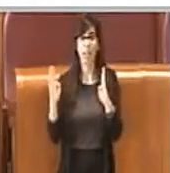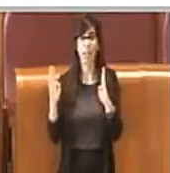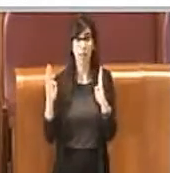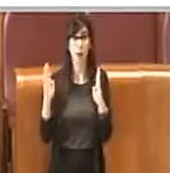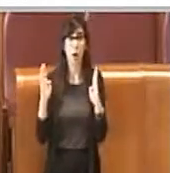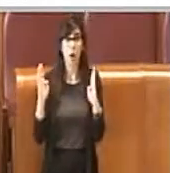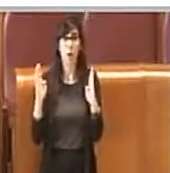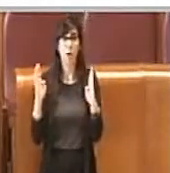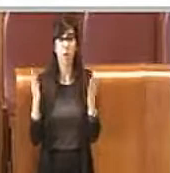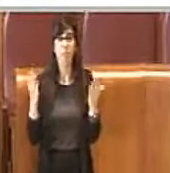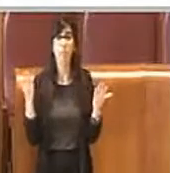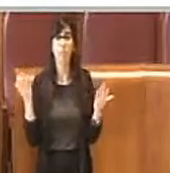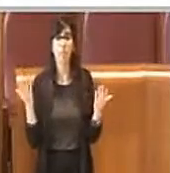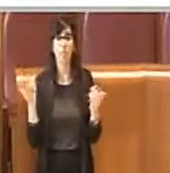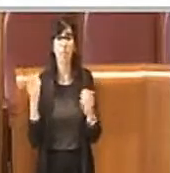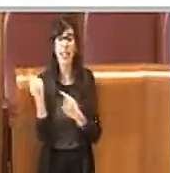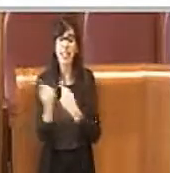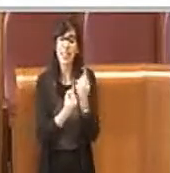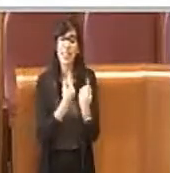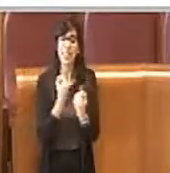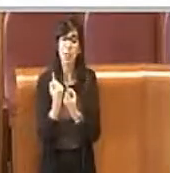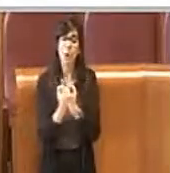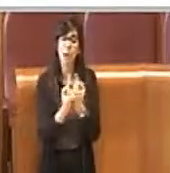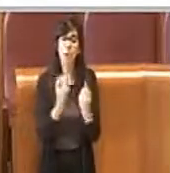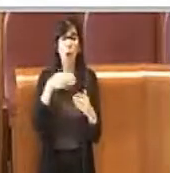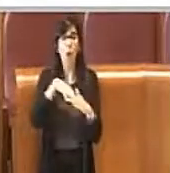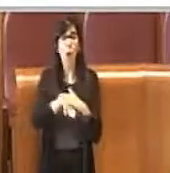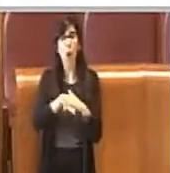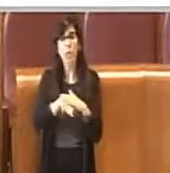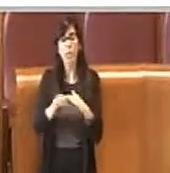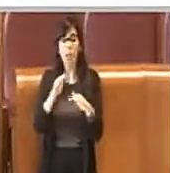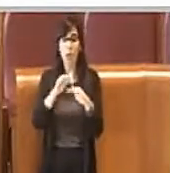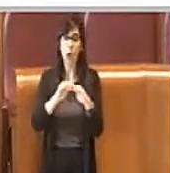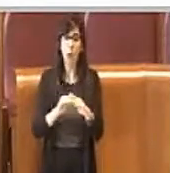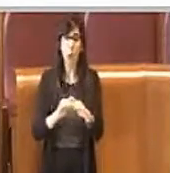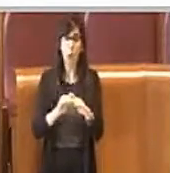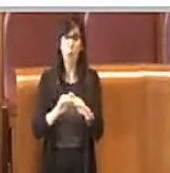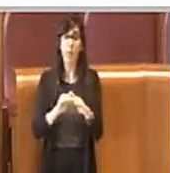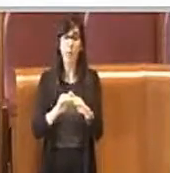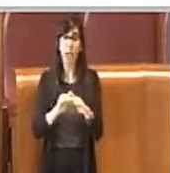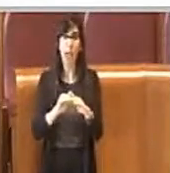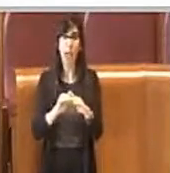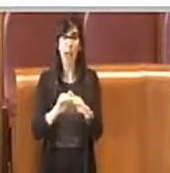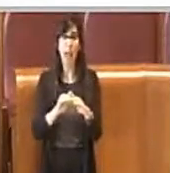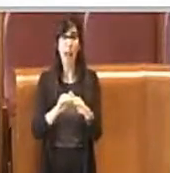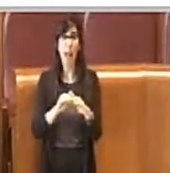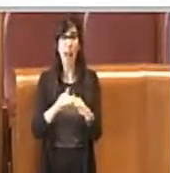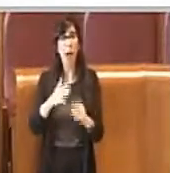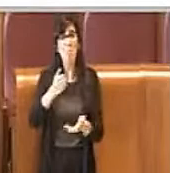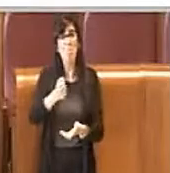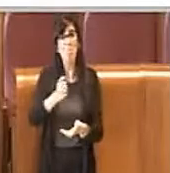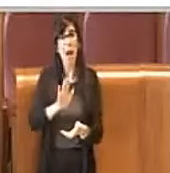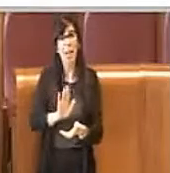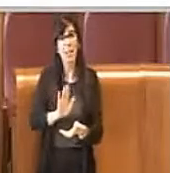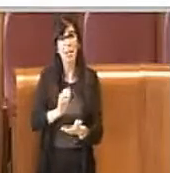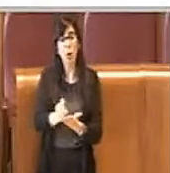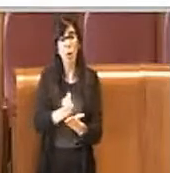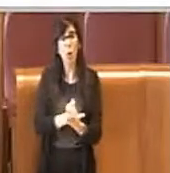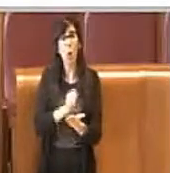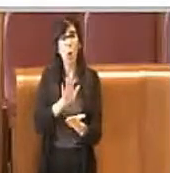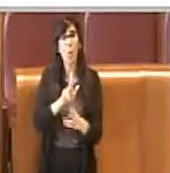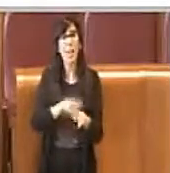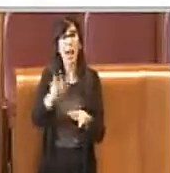situazione della conservazione e tutela del patrimonio documentale capitolino